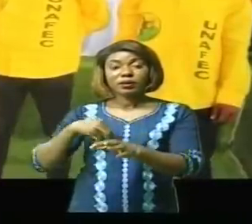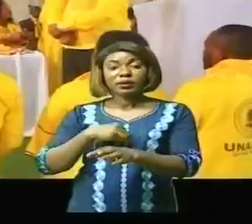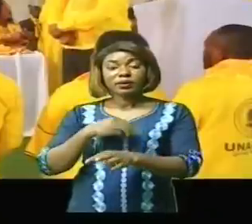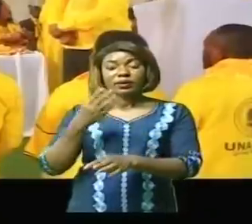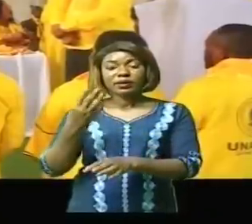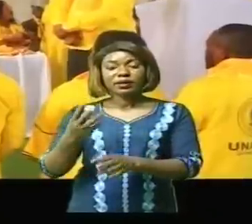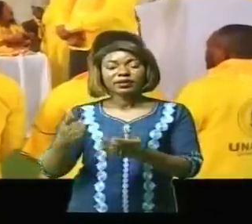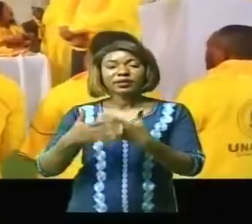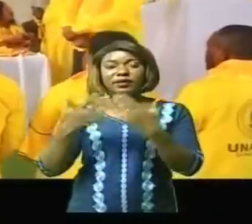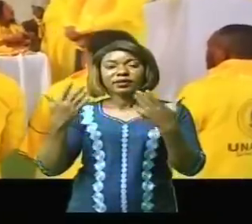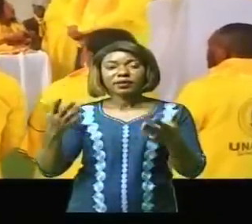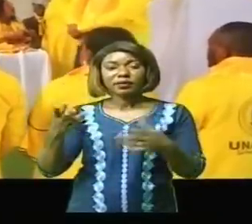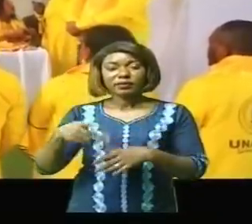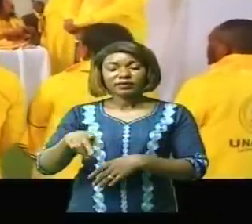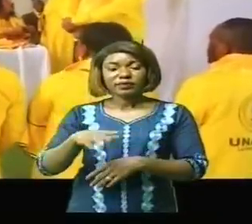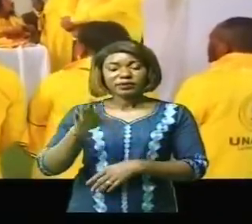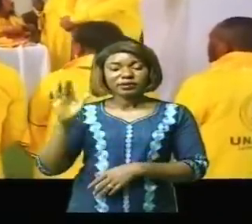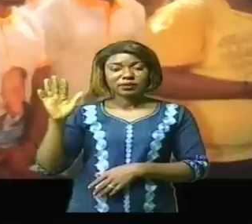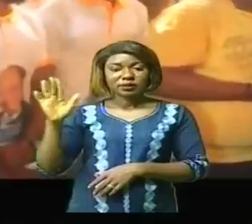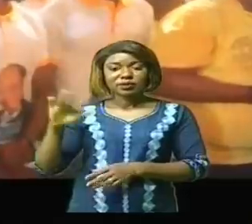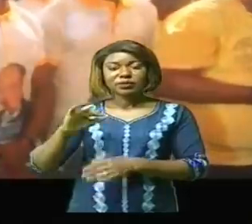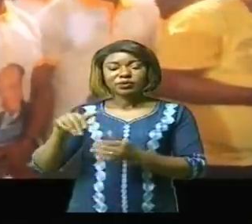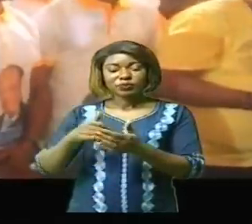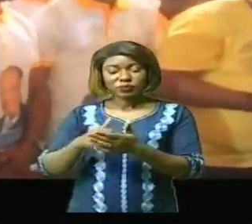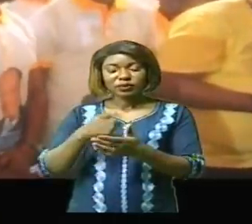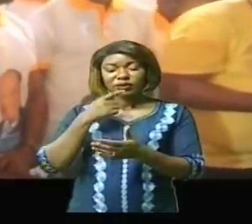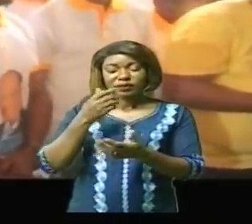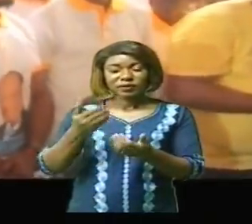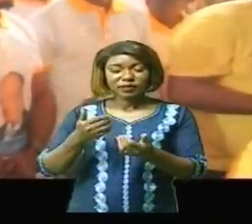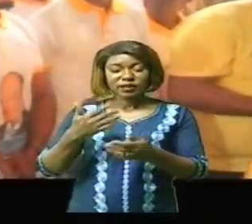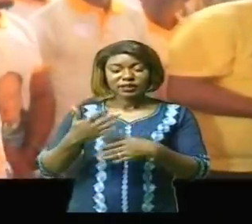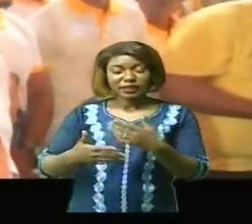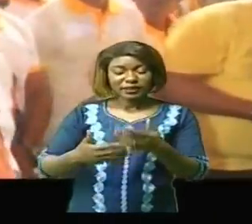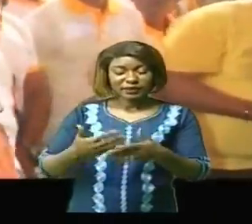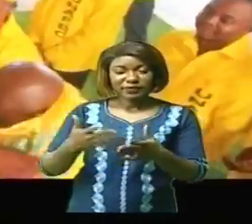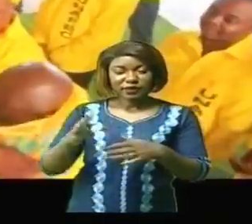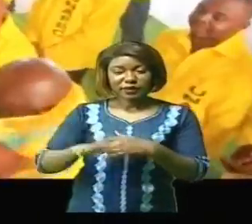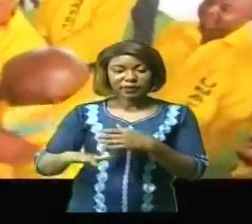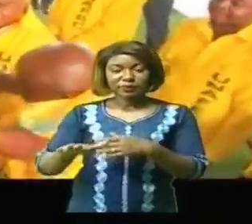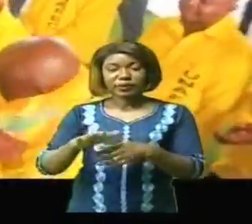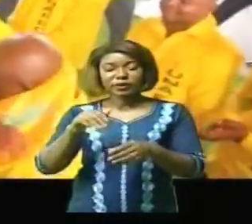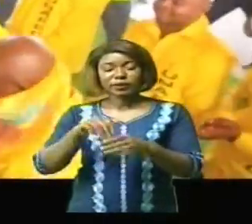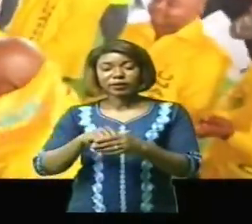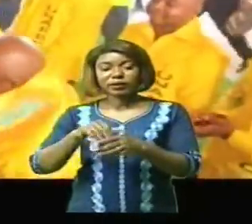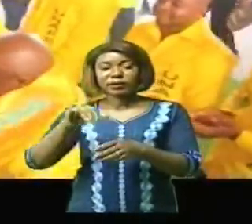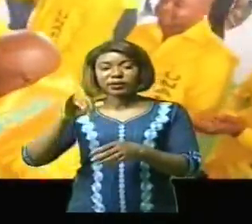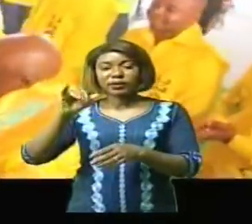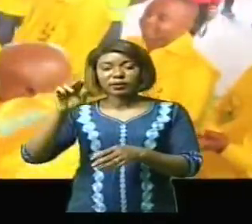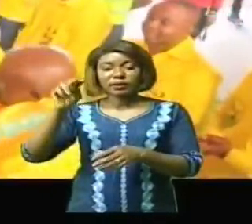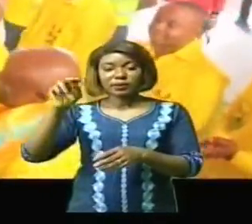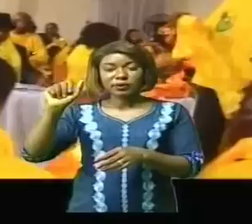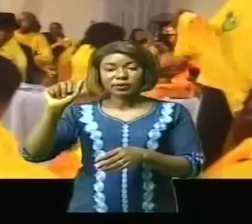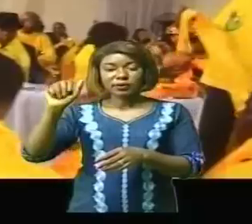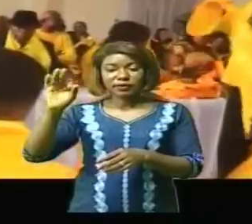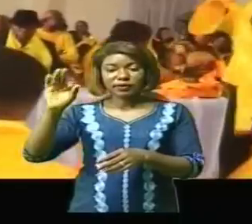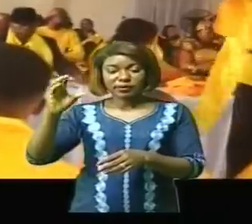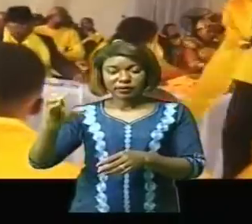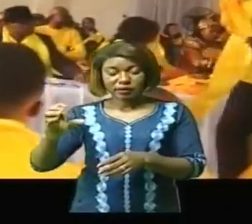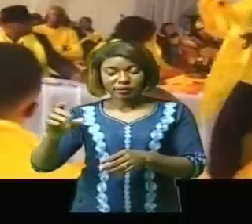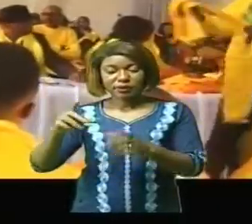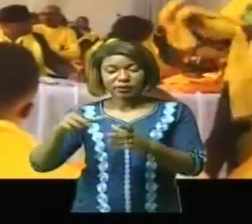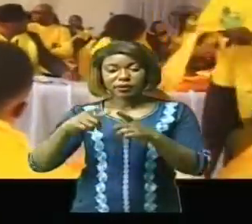de la ville-province Kinshasa, tous voués à servir le pays à travers l'UNAFEC, a été le point de mire de la clôture de